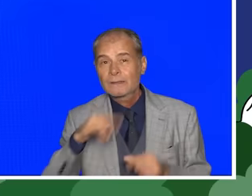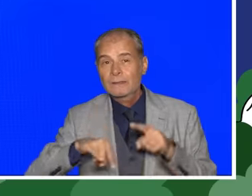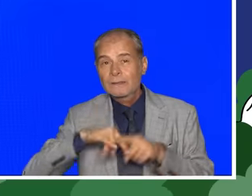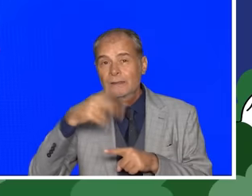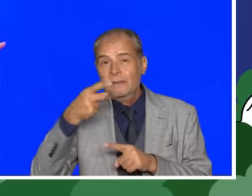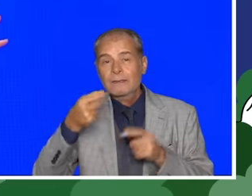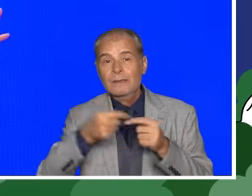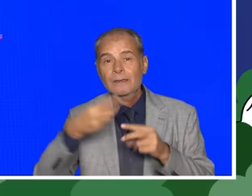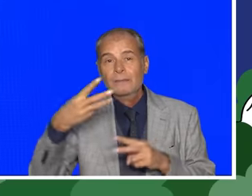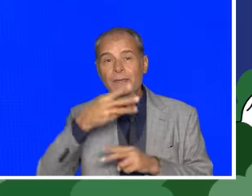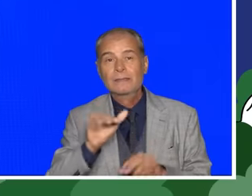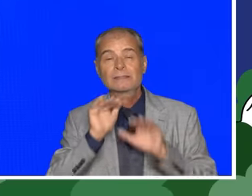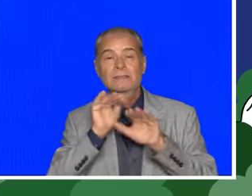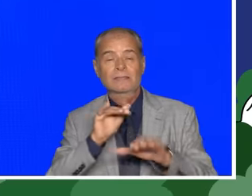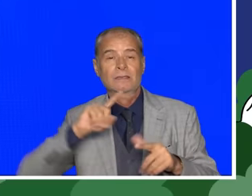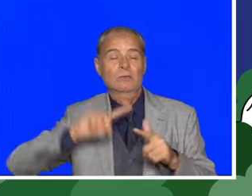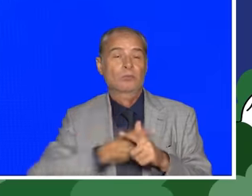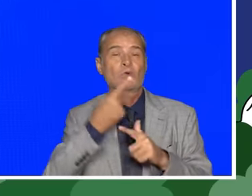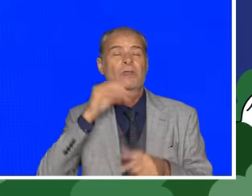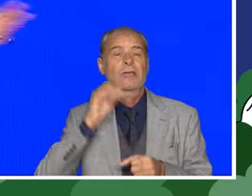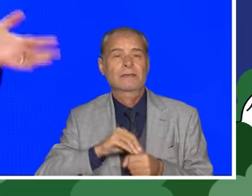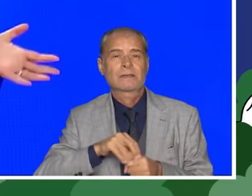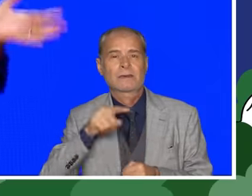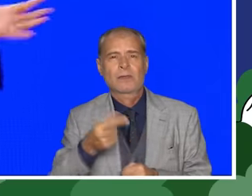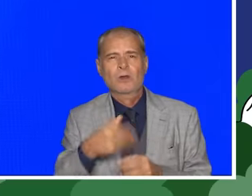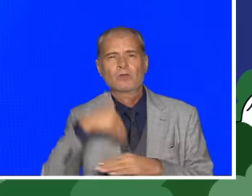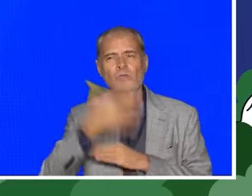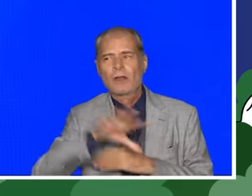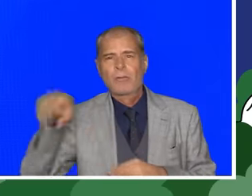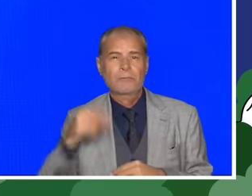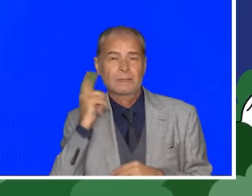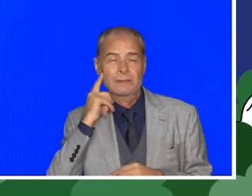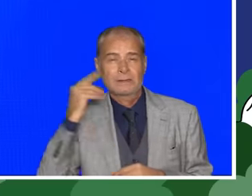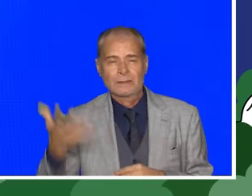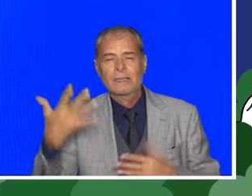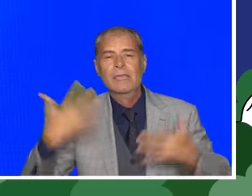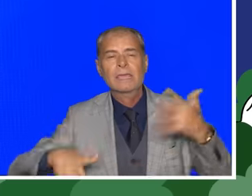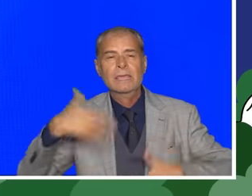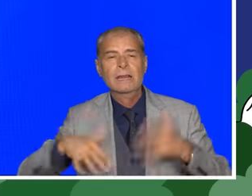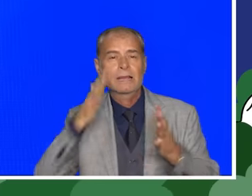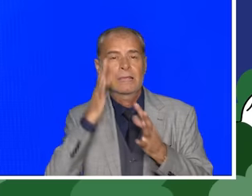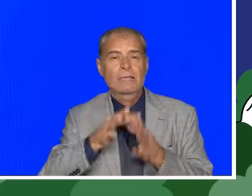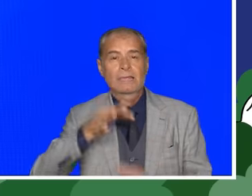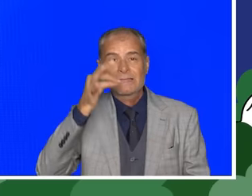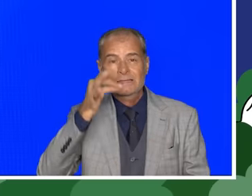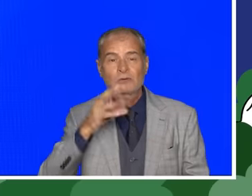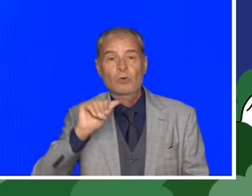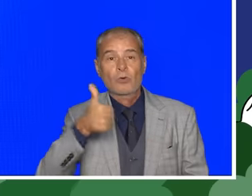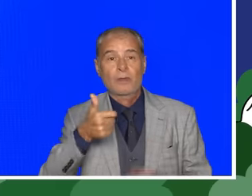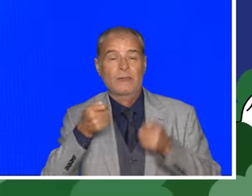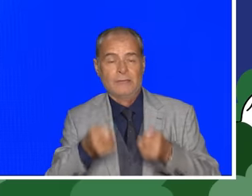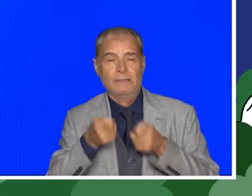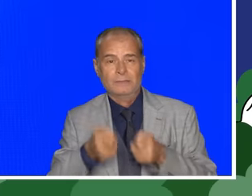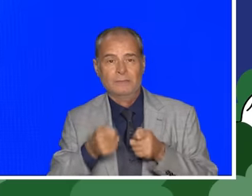hibe desteği alan projelere baktığımızda ki birazdan hepsini dinleyeceğiz Engelli bireylerin nitelikli